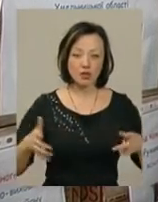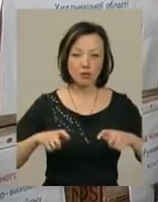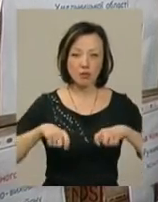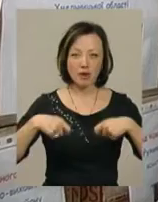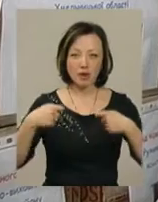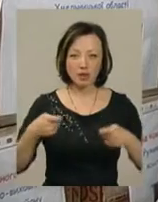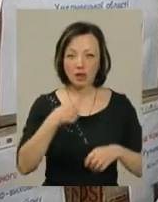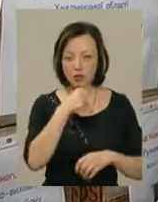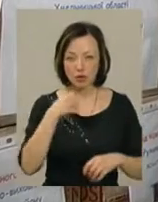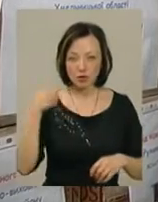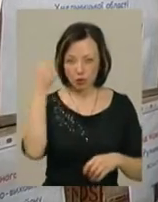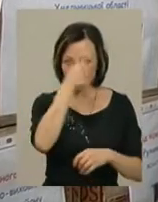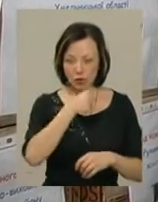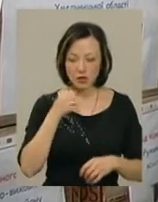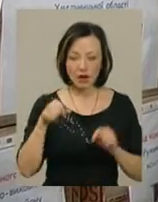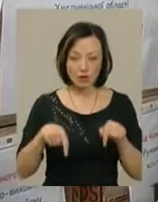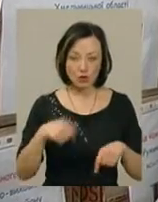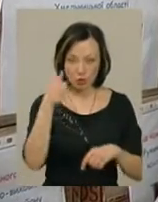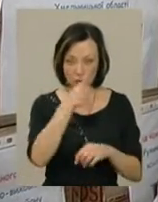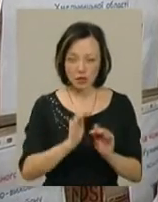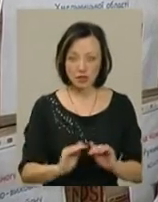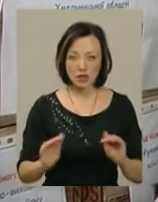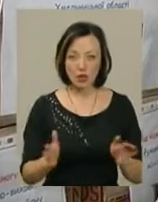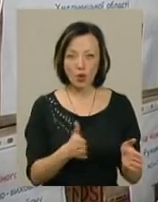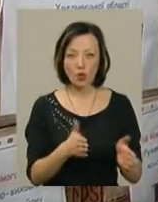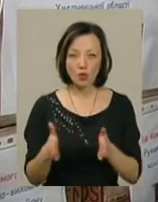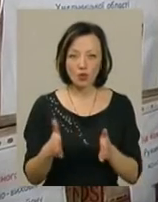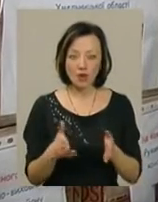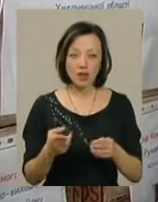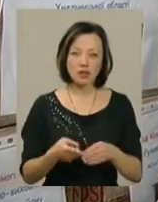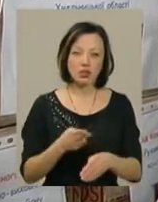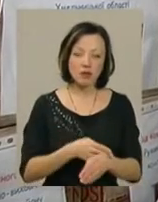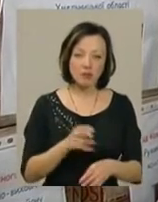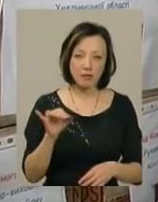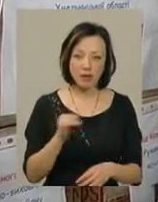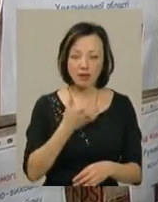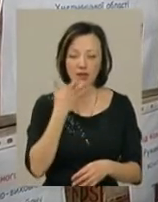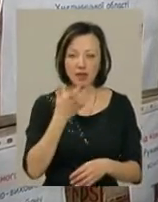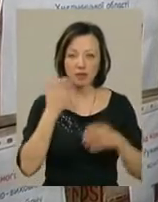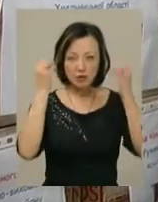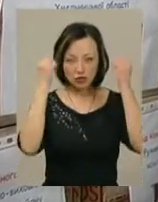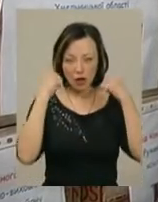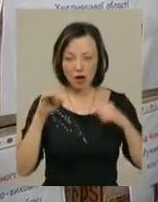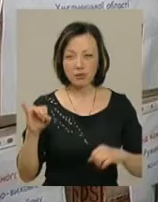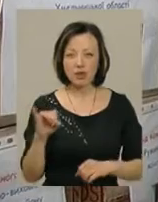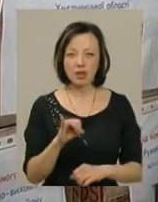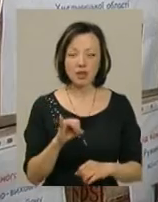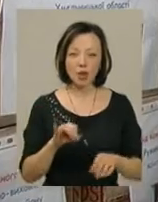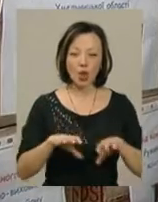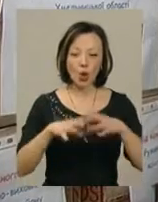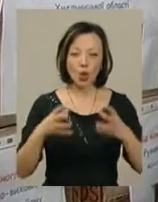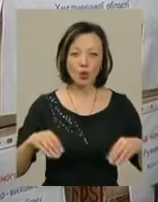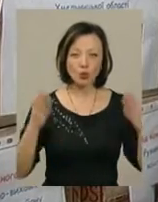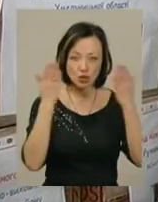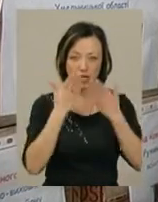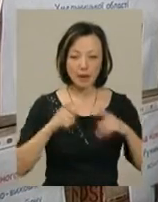передали її ще в минулому році. А в цьому році діти готували і шкарпетки, і теплі шапки, і рушники,